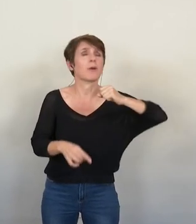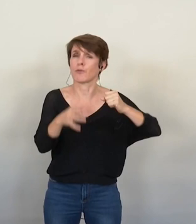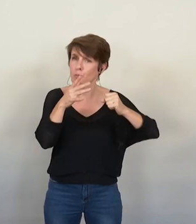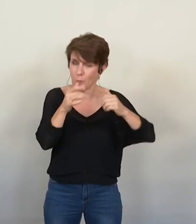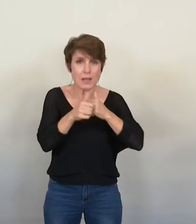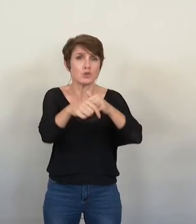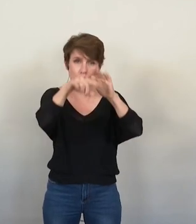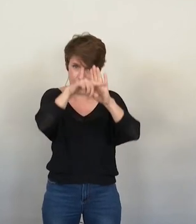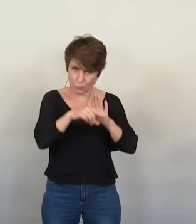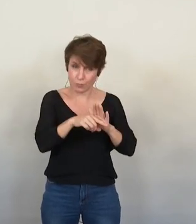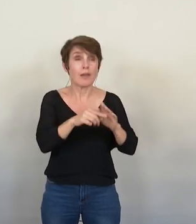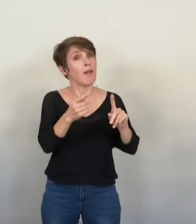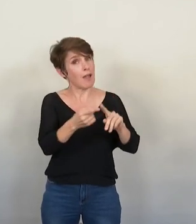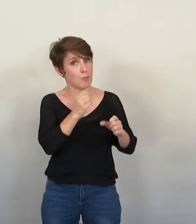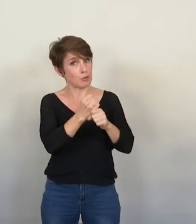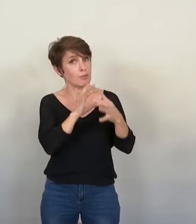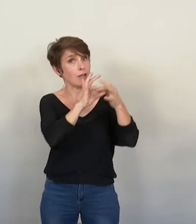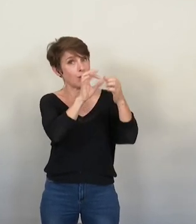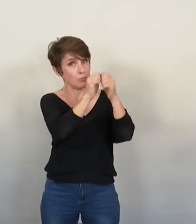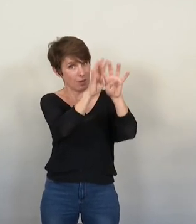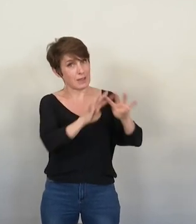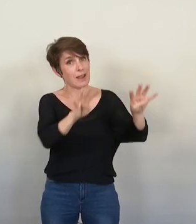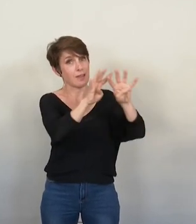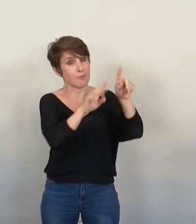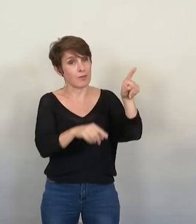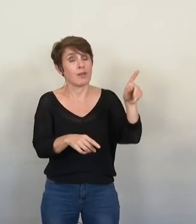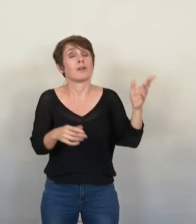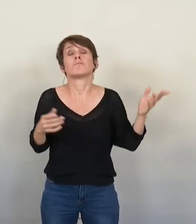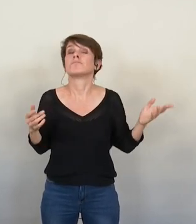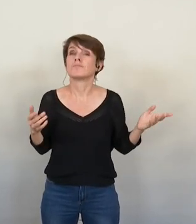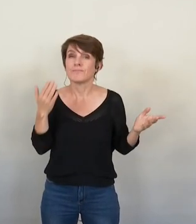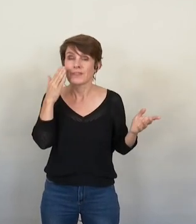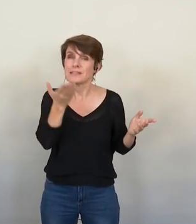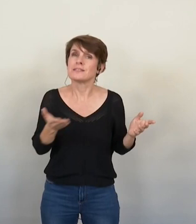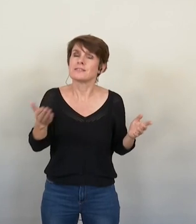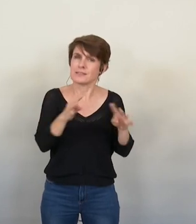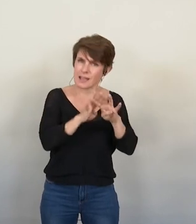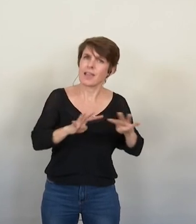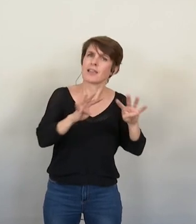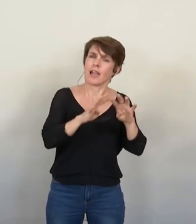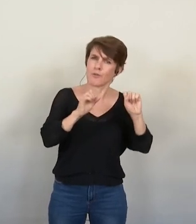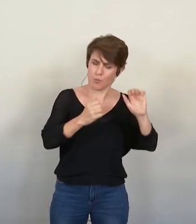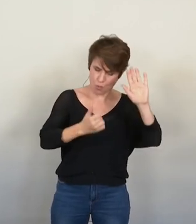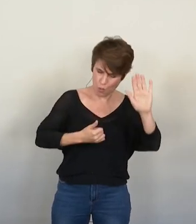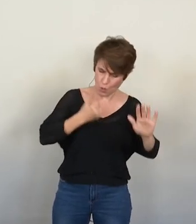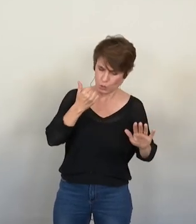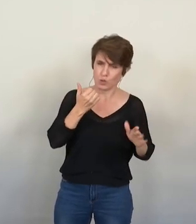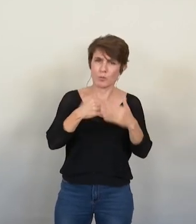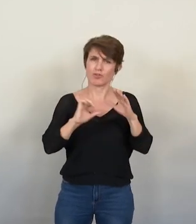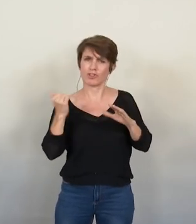de travailler avec la CAF qui d'ailleurs vous savez les CAF elles sont relative autonomie sur le leur politique